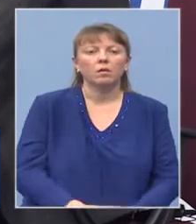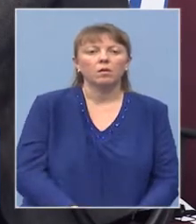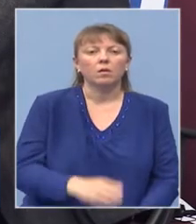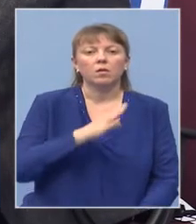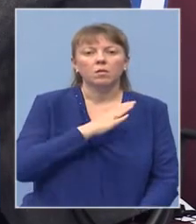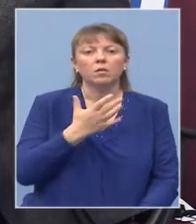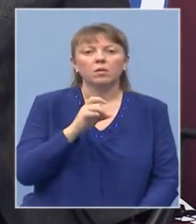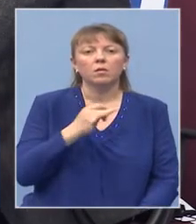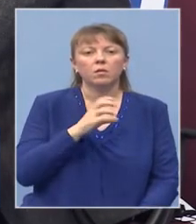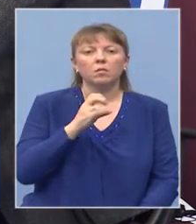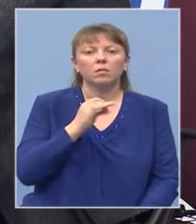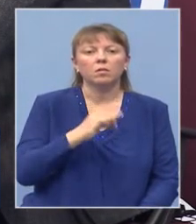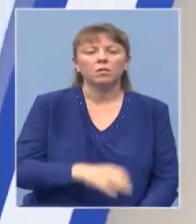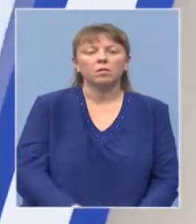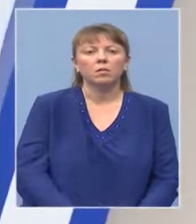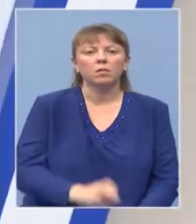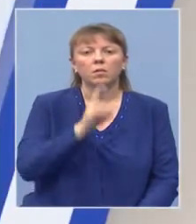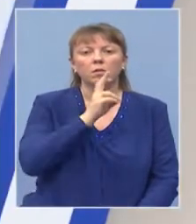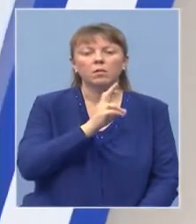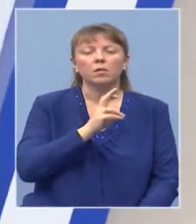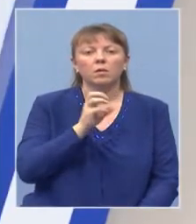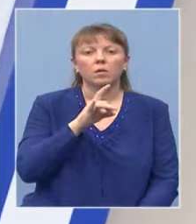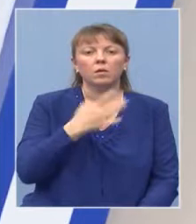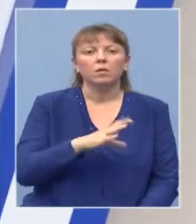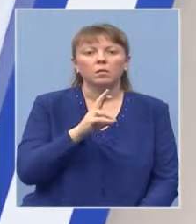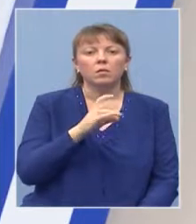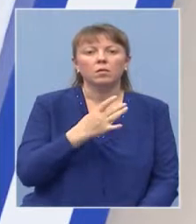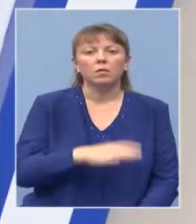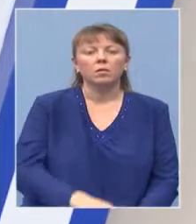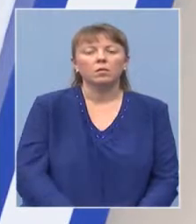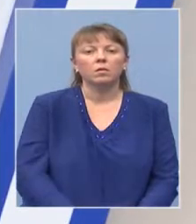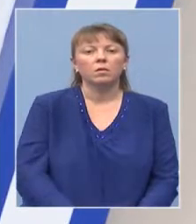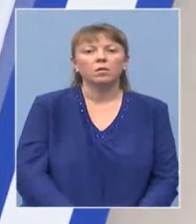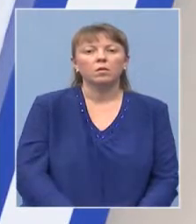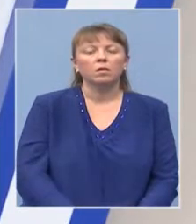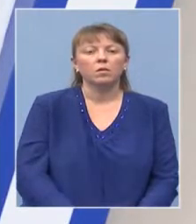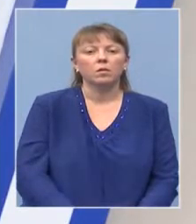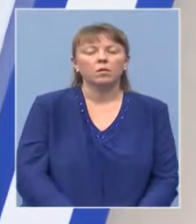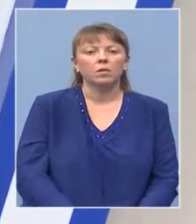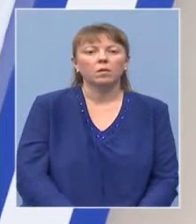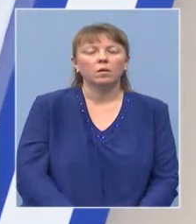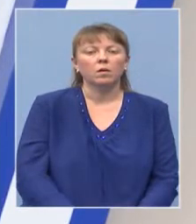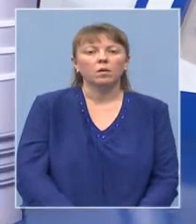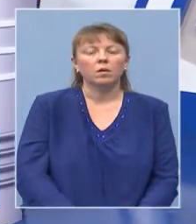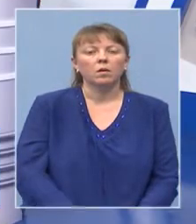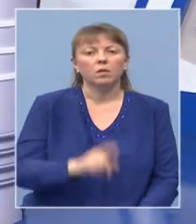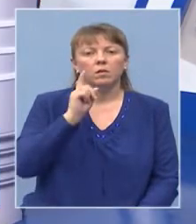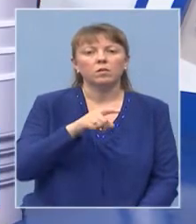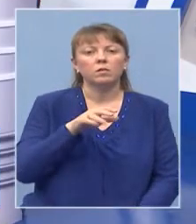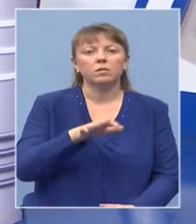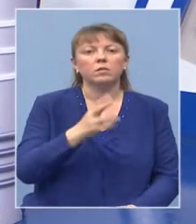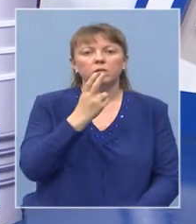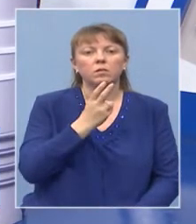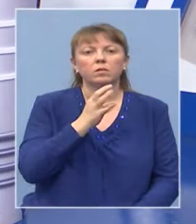Бывают технические сбои в государственных системах базы данных, об этом, в принципе, вы знаете, что деятельность